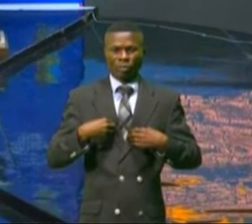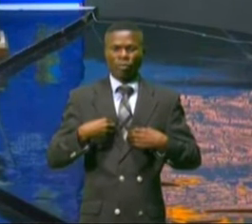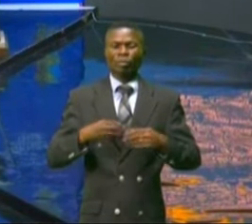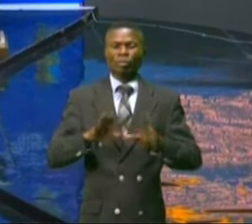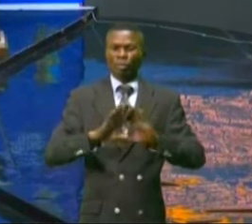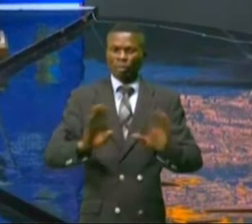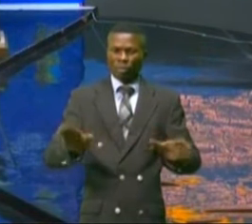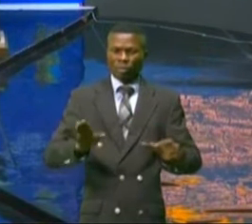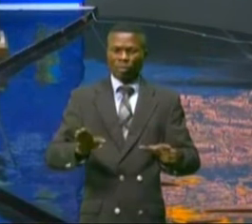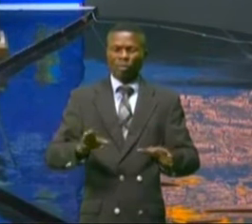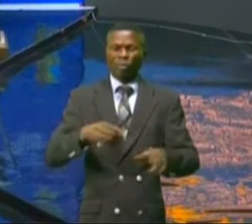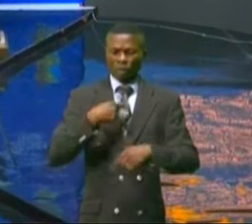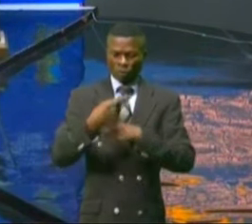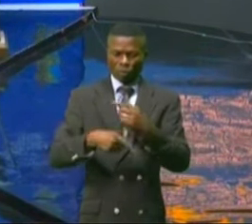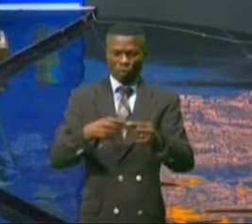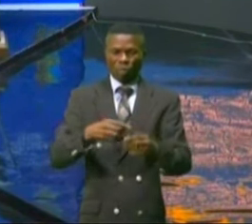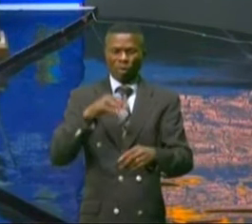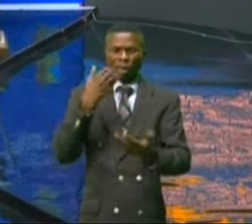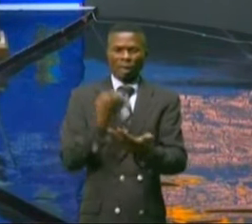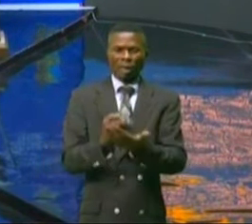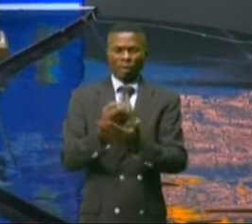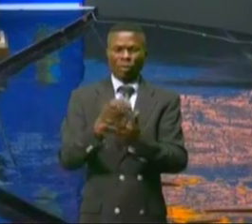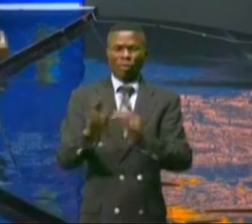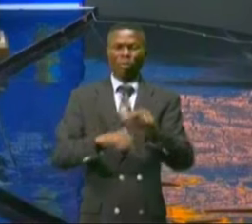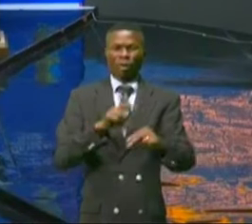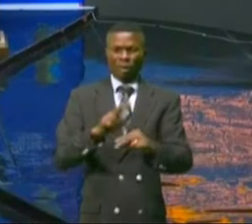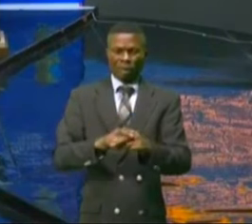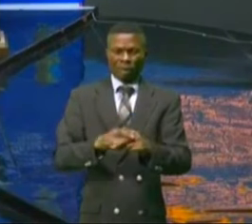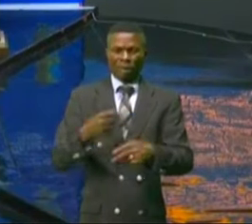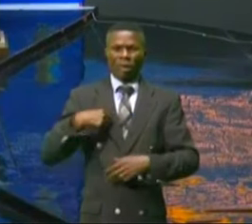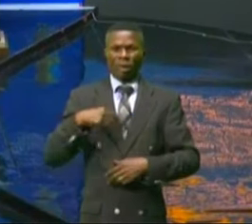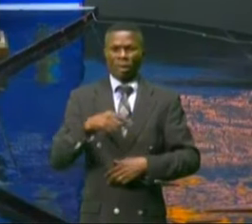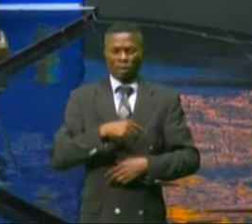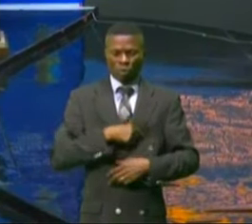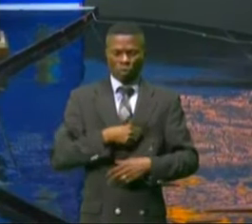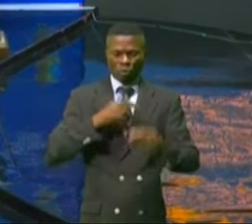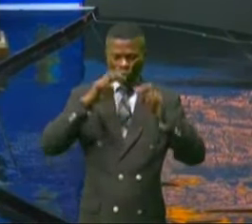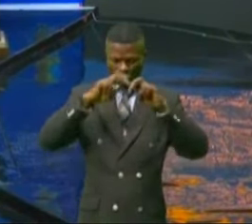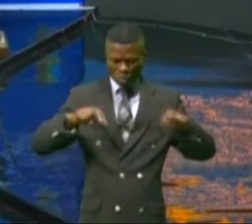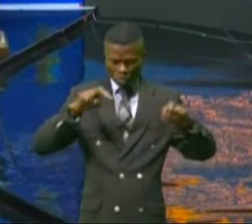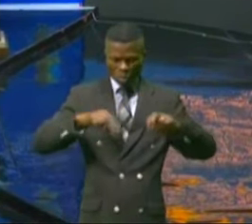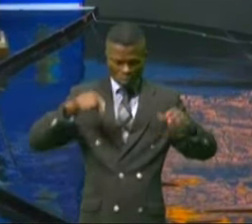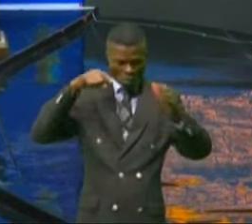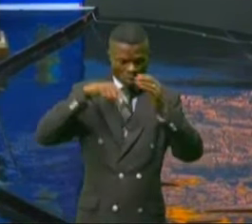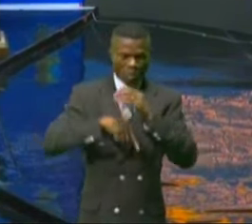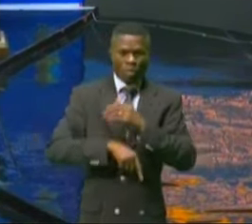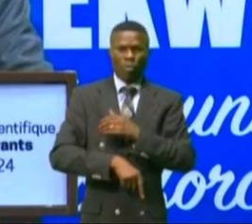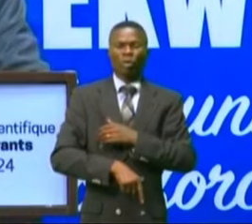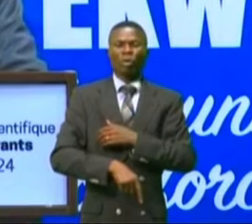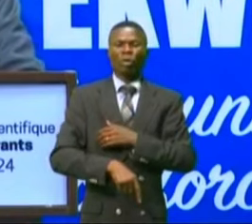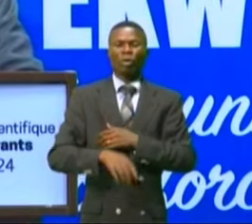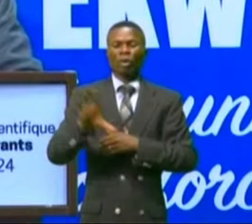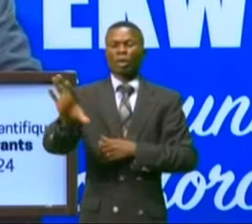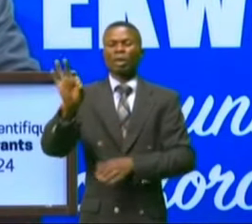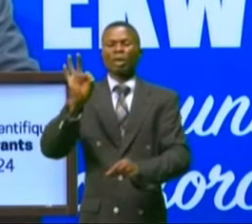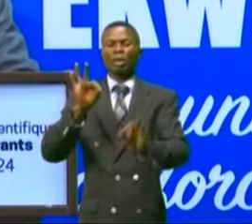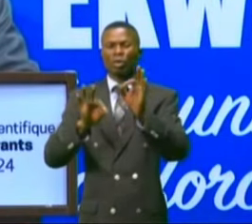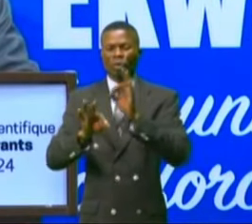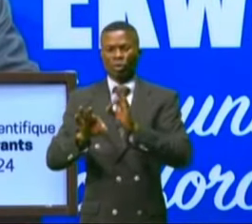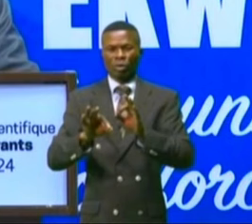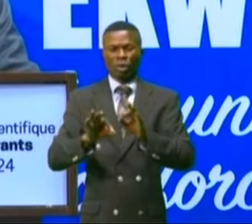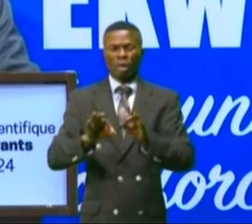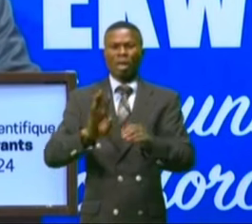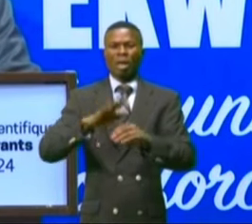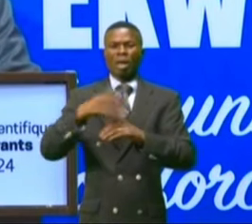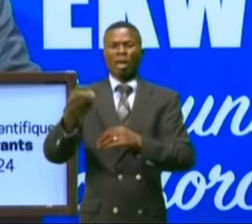éligibles à entrer dans l'économie nationale. On a approfondi la sélection et au bout